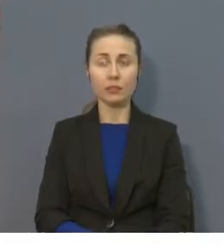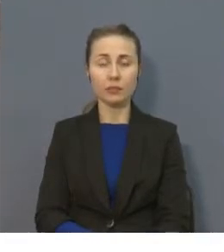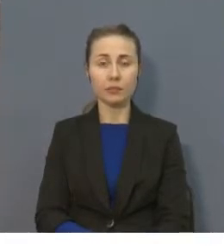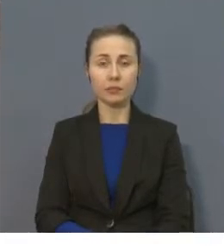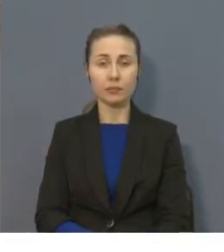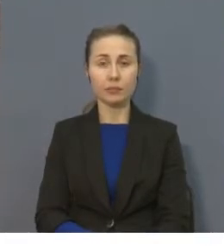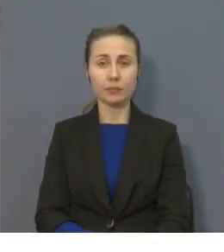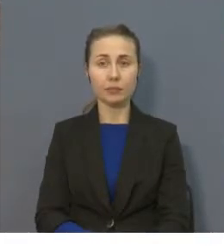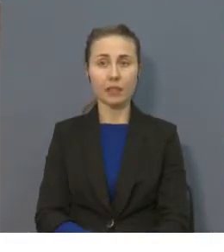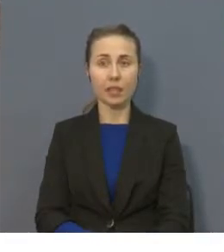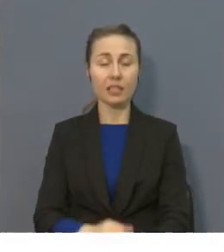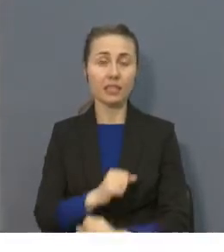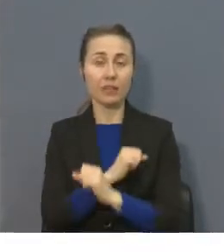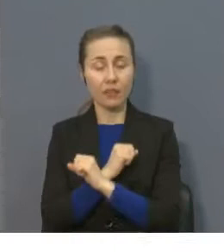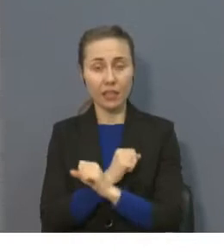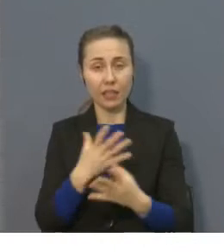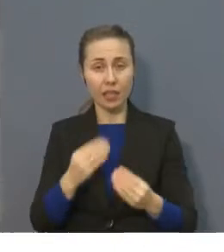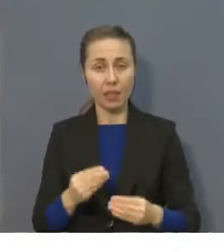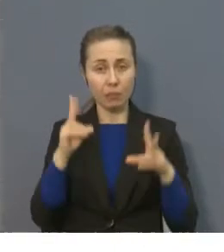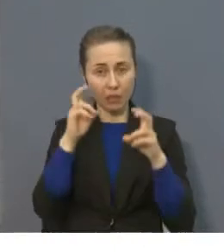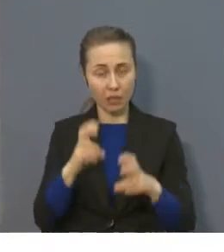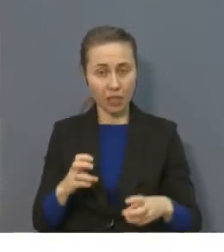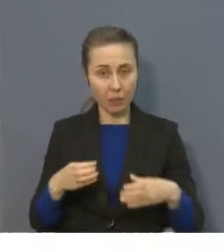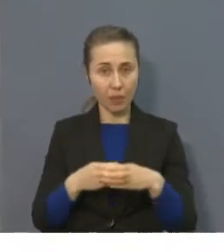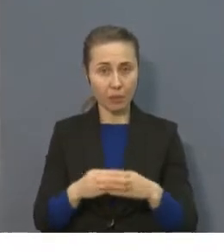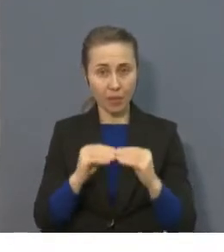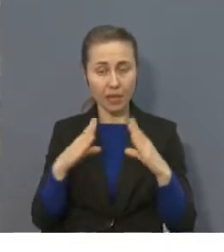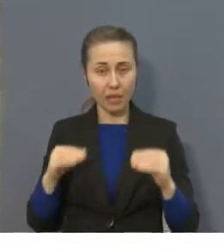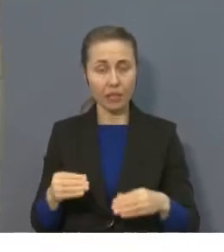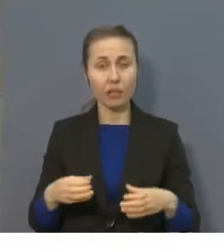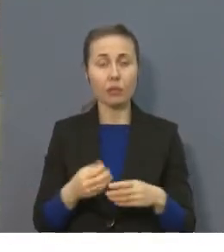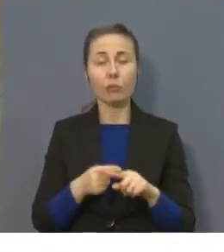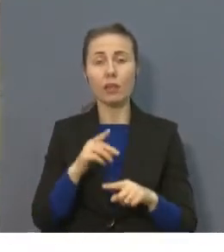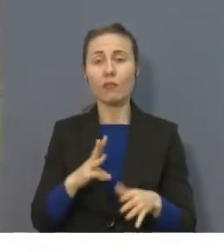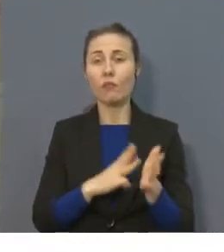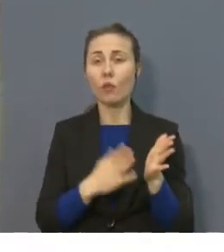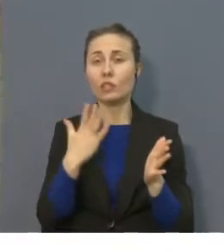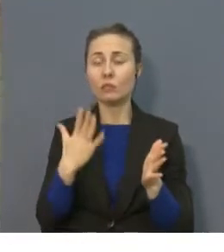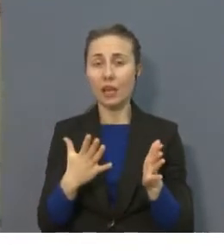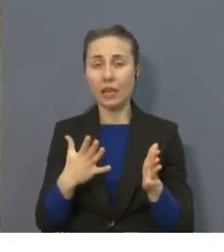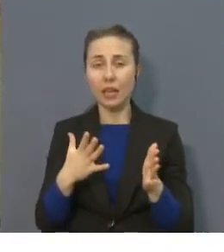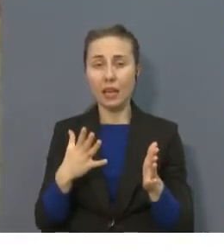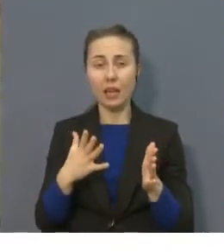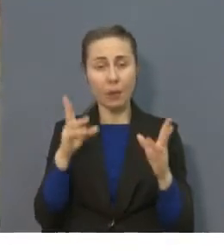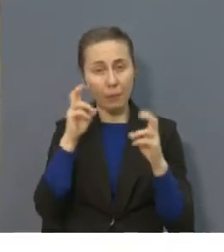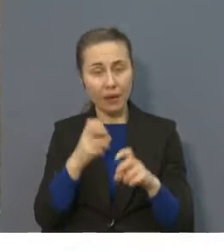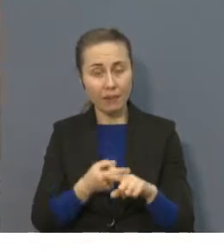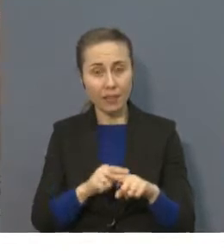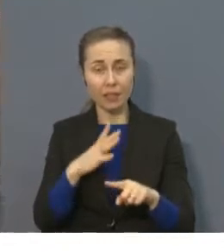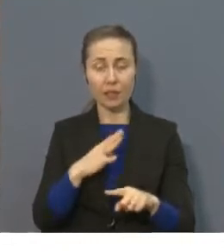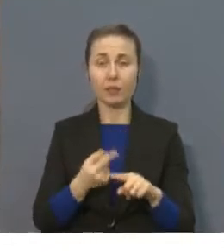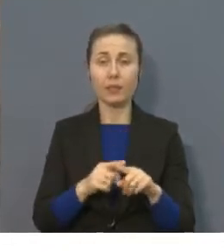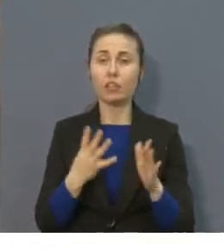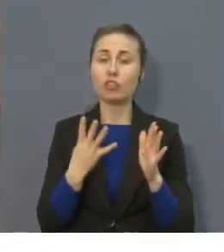Демалыс күндері мониторингтік мобильдік топтар 497 нысанды қамтыған 85 рейдтік тексеріс жүргізді. Оның